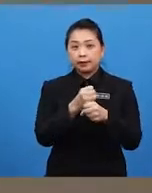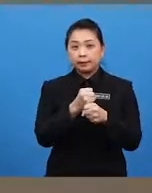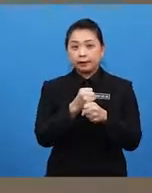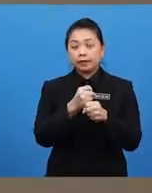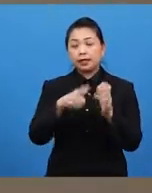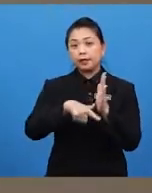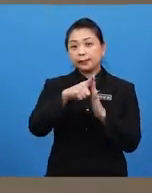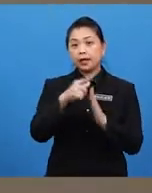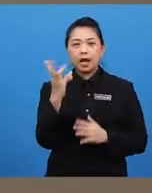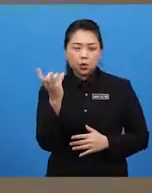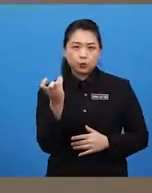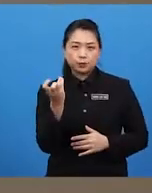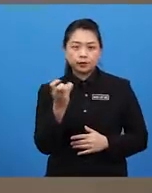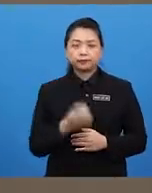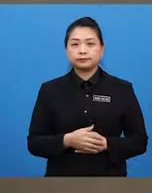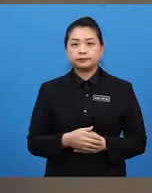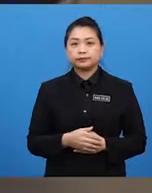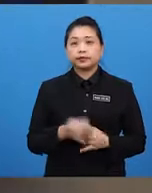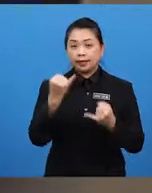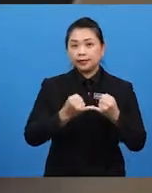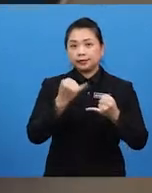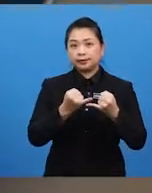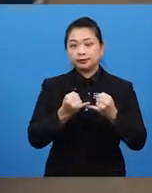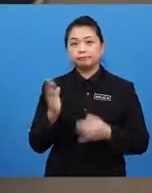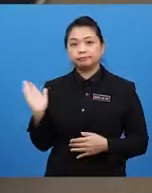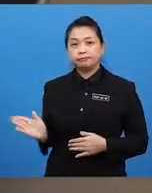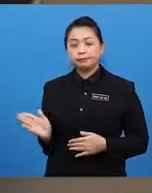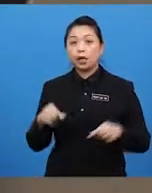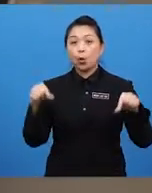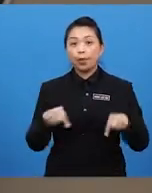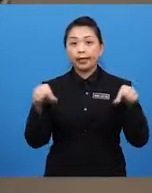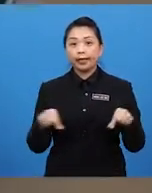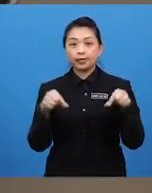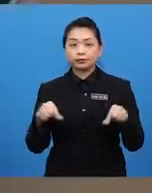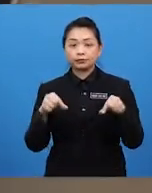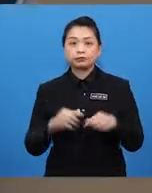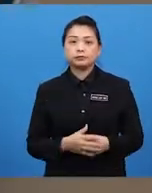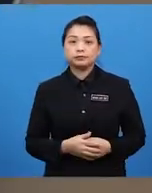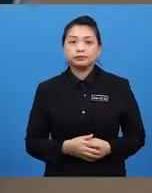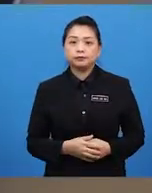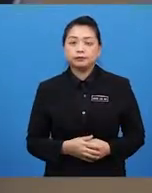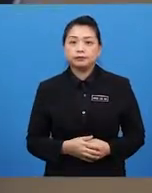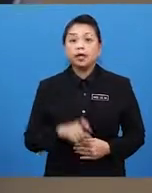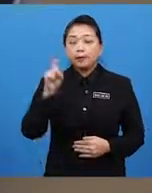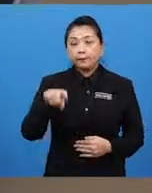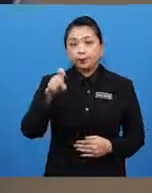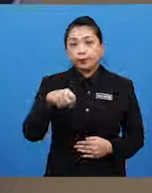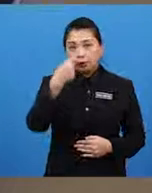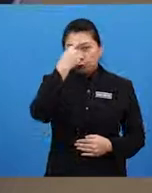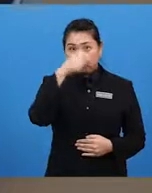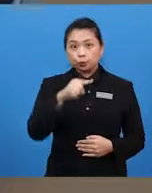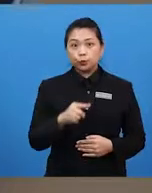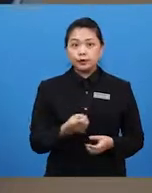yang lebih halus dan akhir sekali pen penggoreng paint ini diperlukan untuk